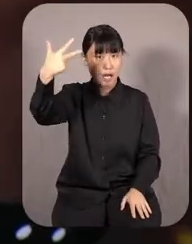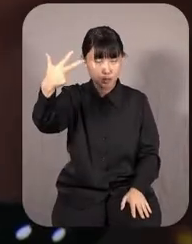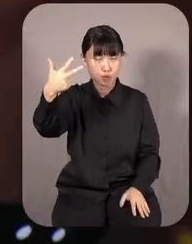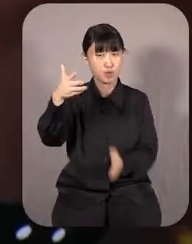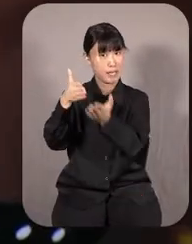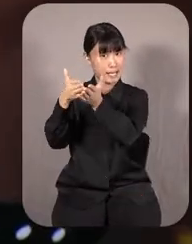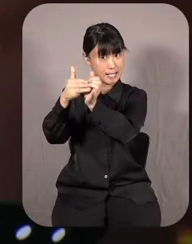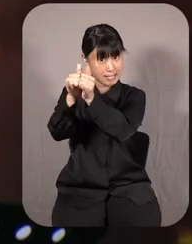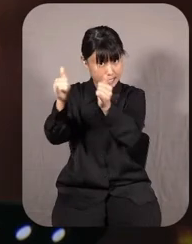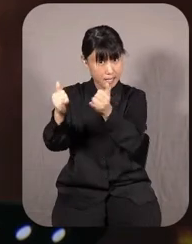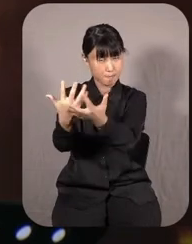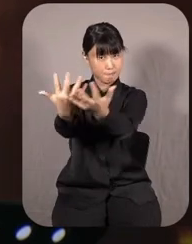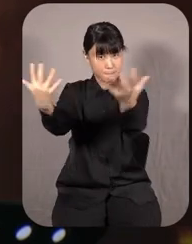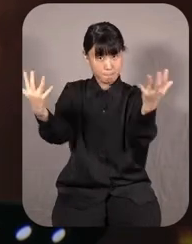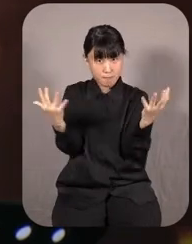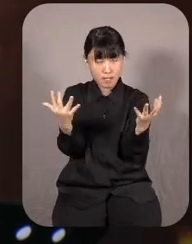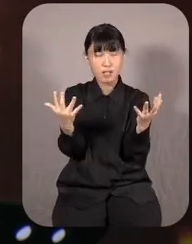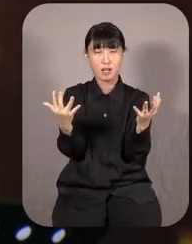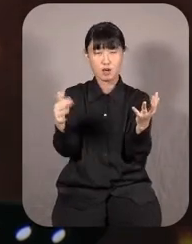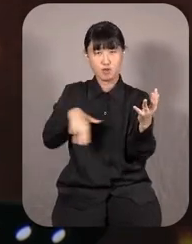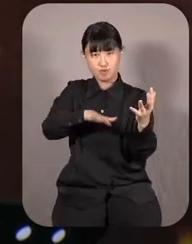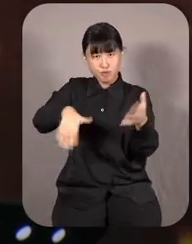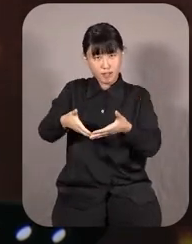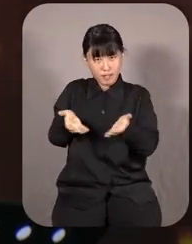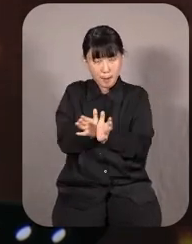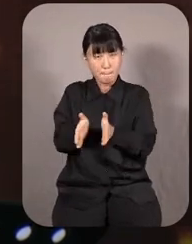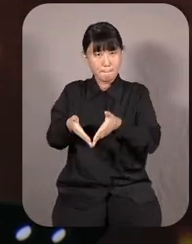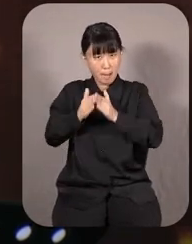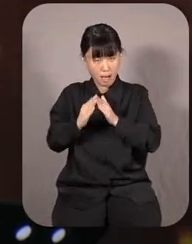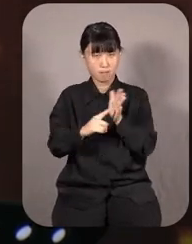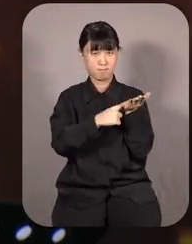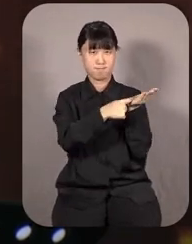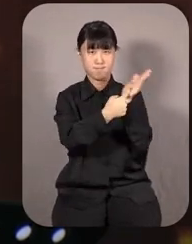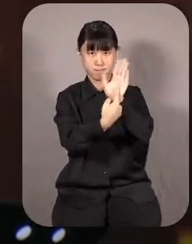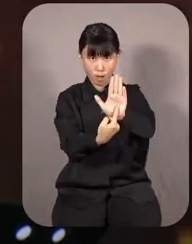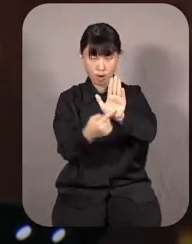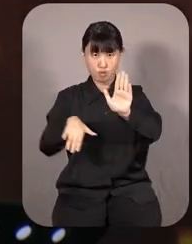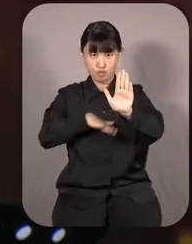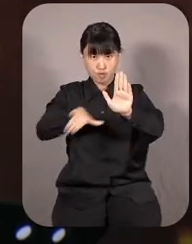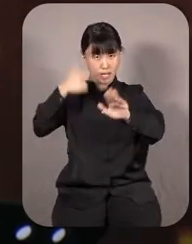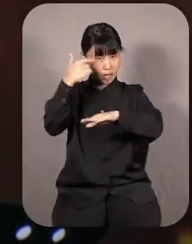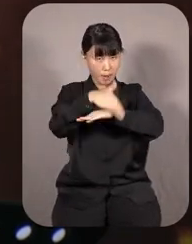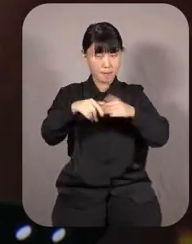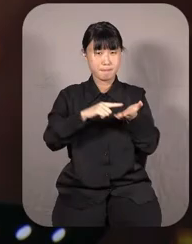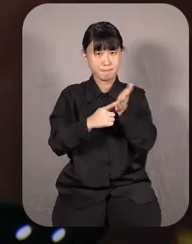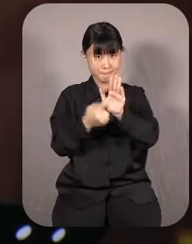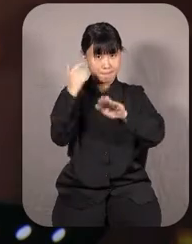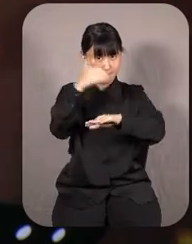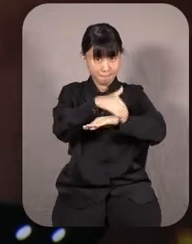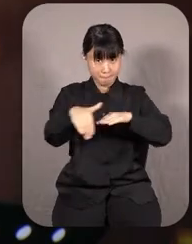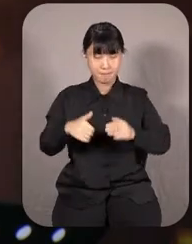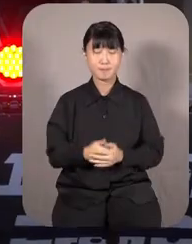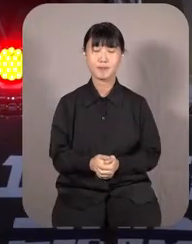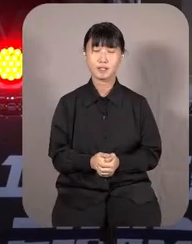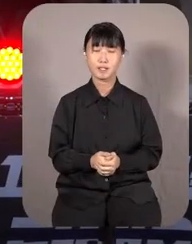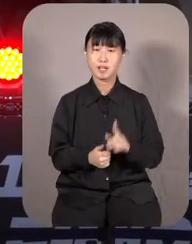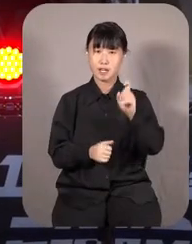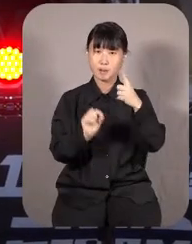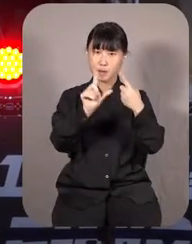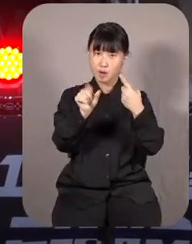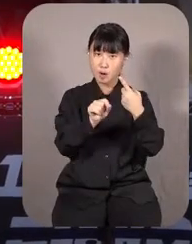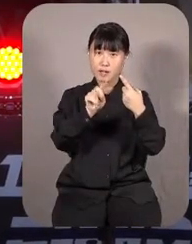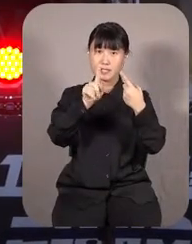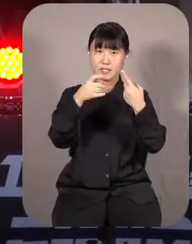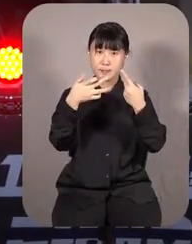탄핵 범국민운동본부 결성을 알리고 사업계획을 발표할 예정입니다. 그리고 11월 18일 무슨